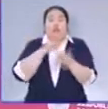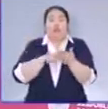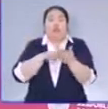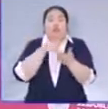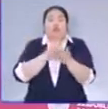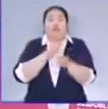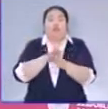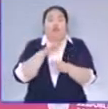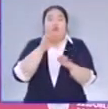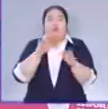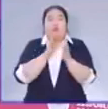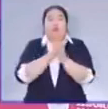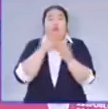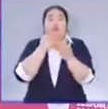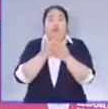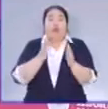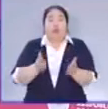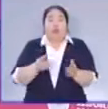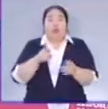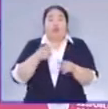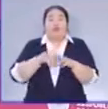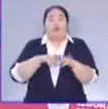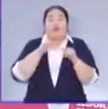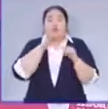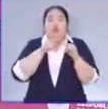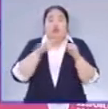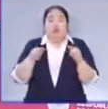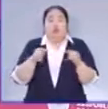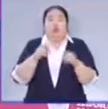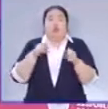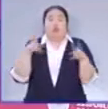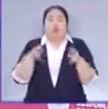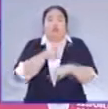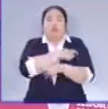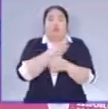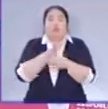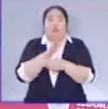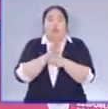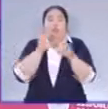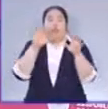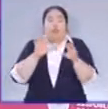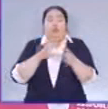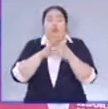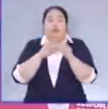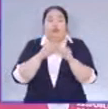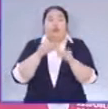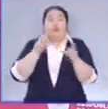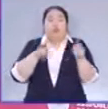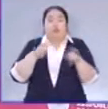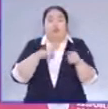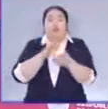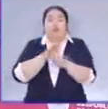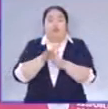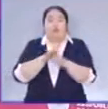yo'llagan fuqaromizga iltimos qilgan bo'lardik. Aynan mana shu davrda o'sha maxsus komissiya tomonidan chiqarilayotgan qarorlarga, talablarga